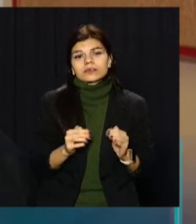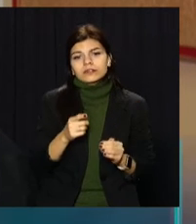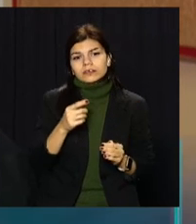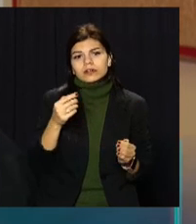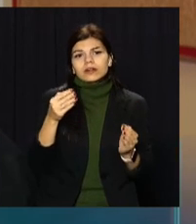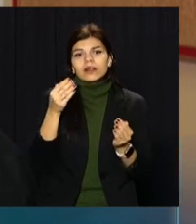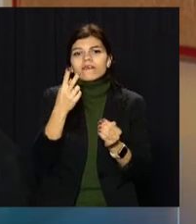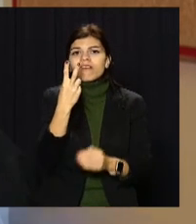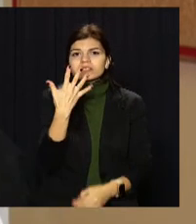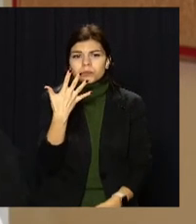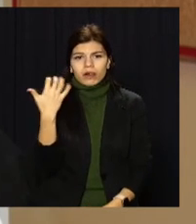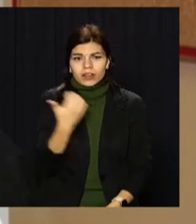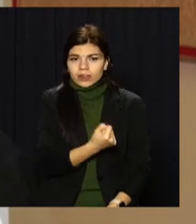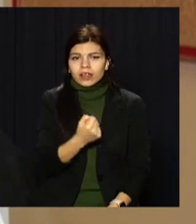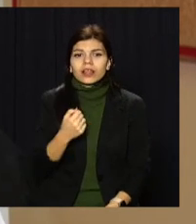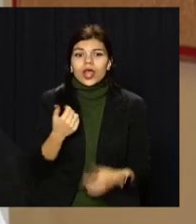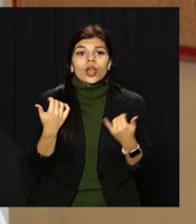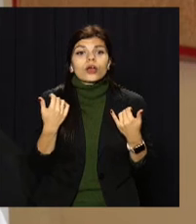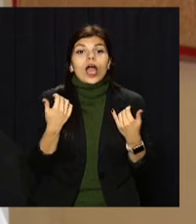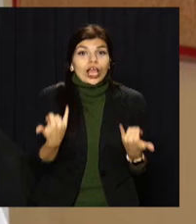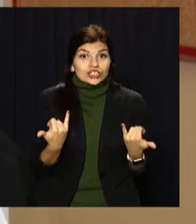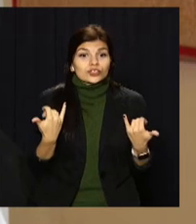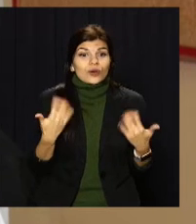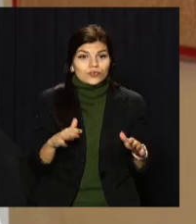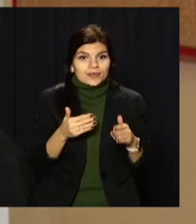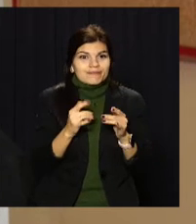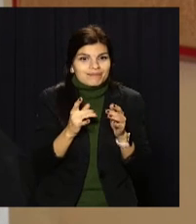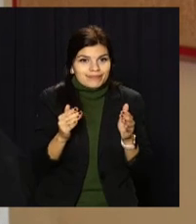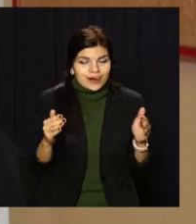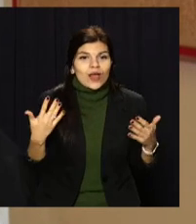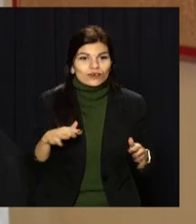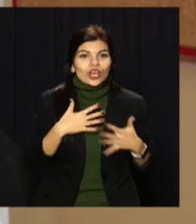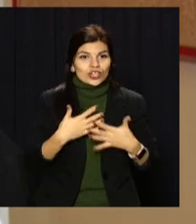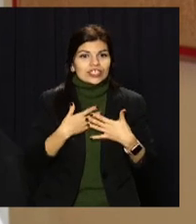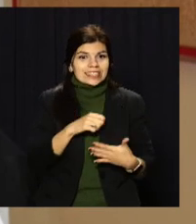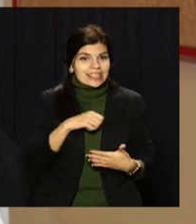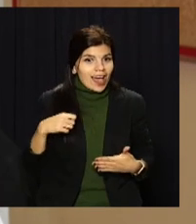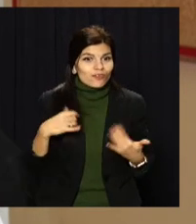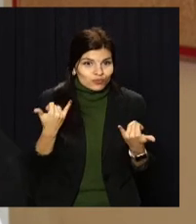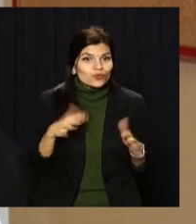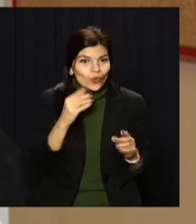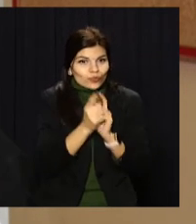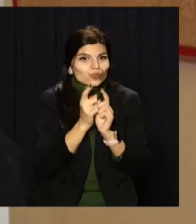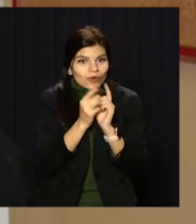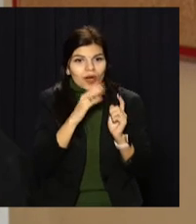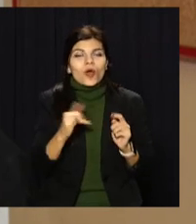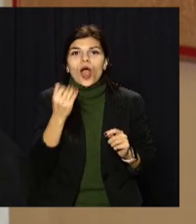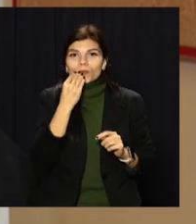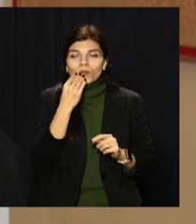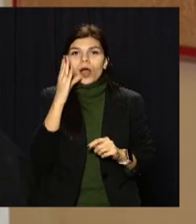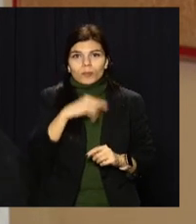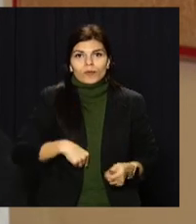25 тиждень. І от йому сьогодні місяць і неділя. Він вже дихає самостійно, він вже усвоює весь об'єм